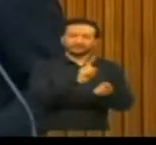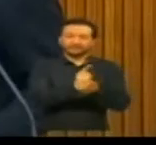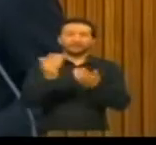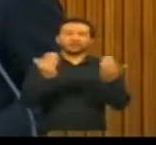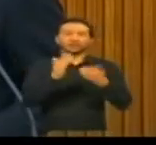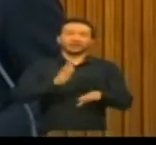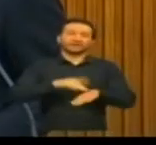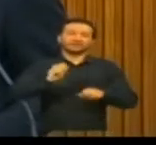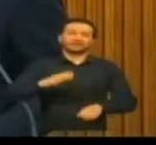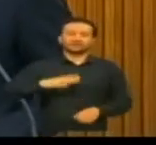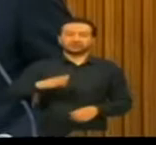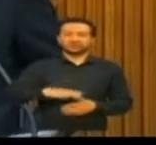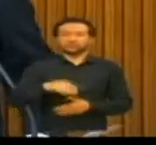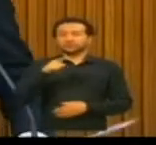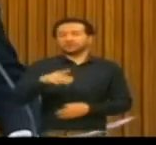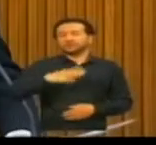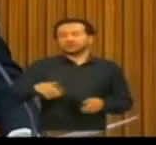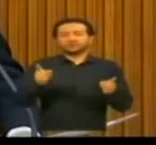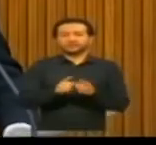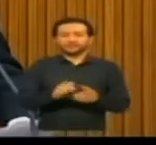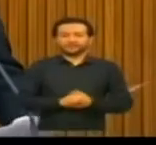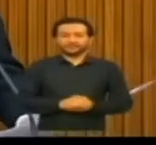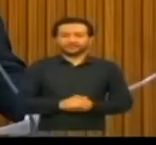Fatiha okuyalım. Bunu istiyorlar.